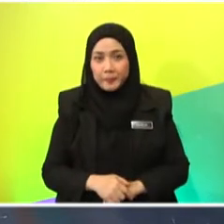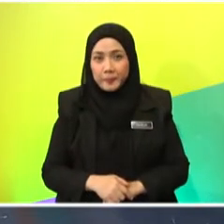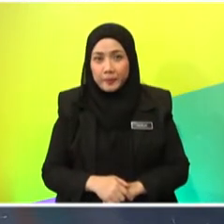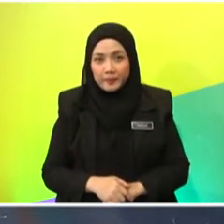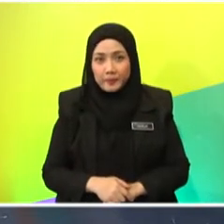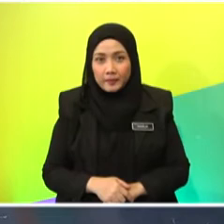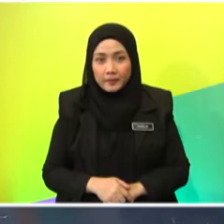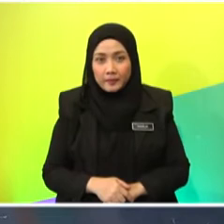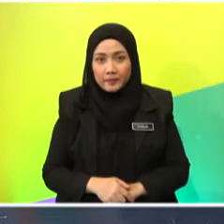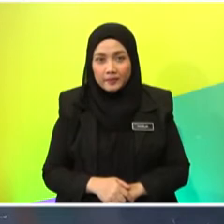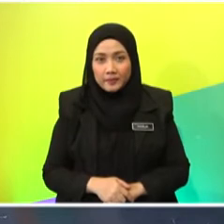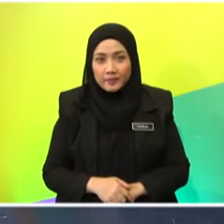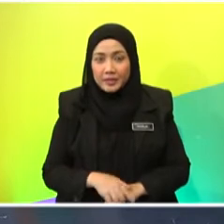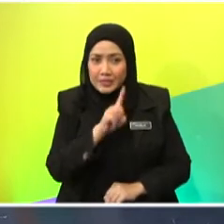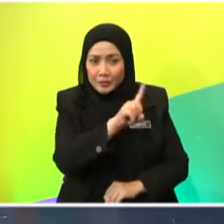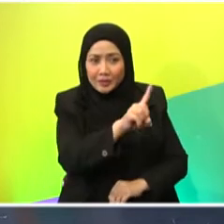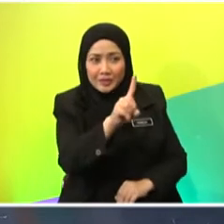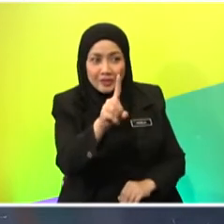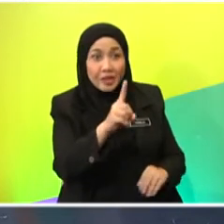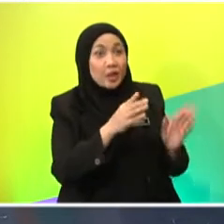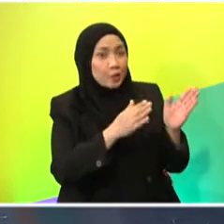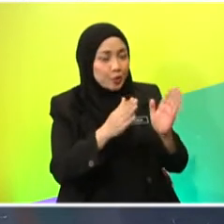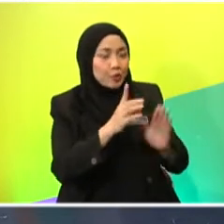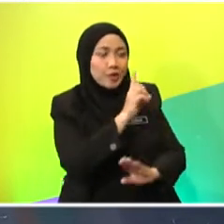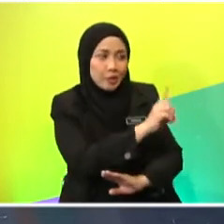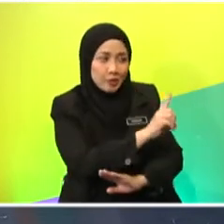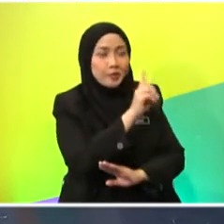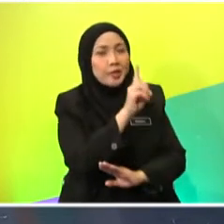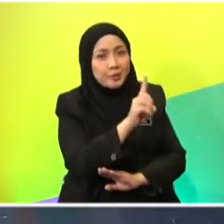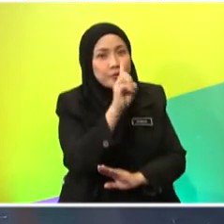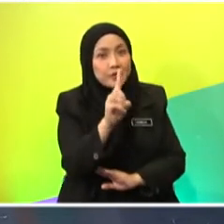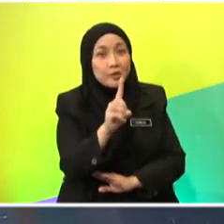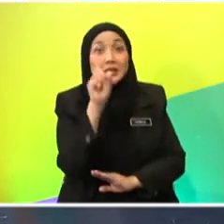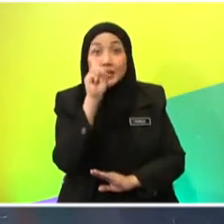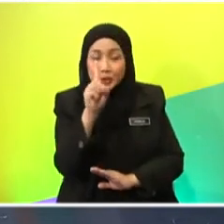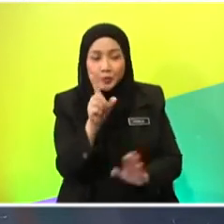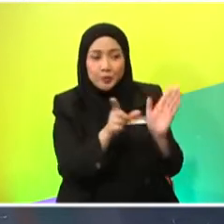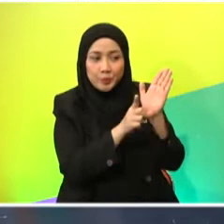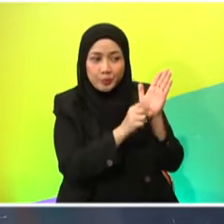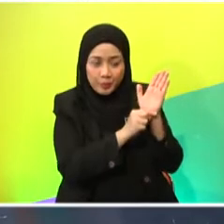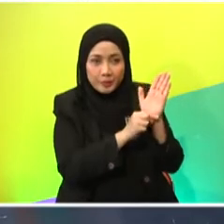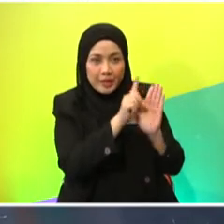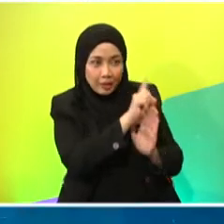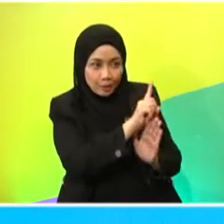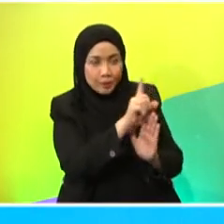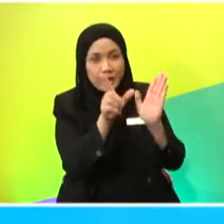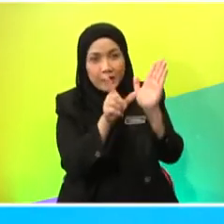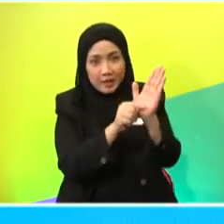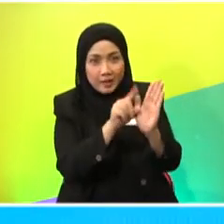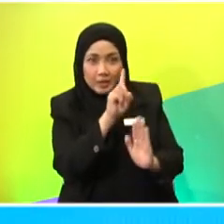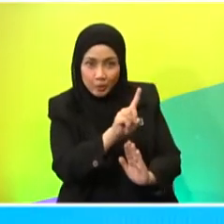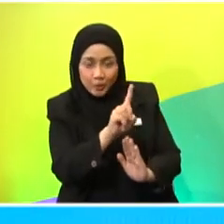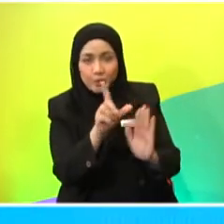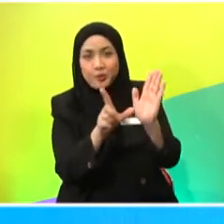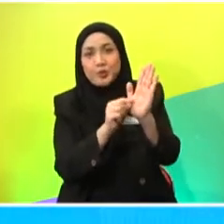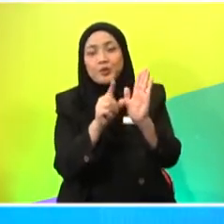melekat Betutu Haji 11samsung.com Mbah 1dot satu gambar bybre kita di